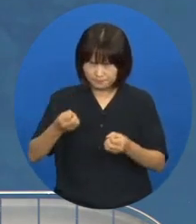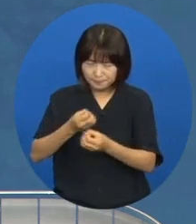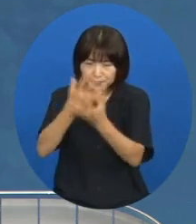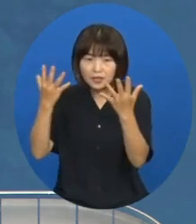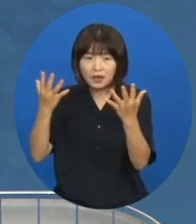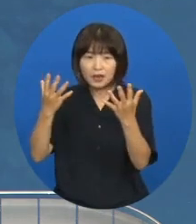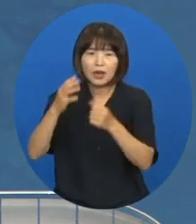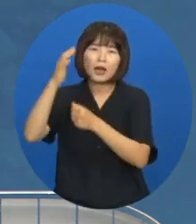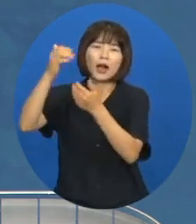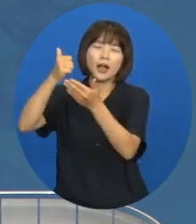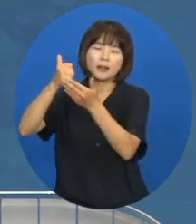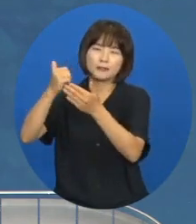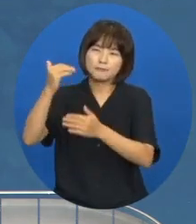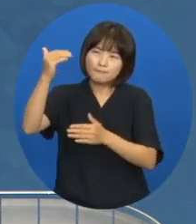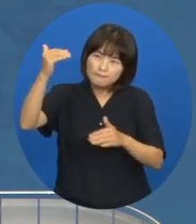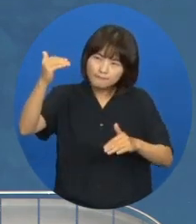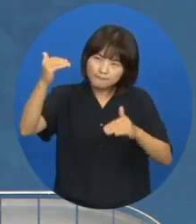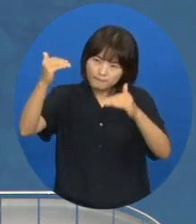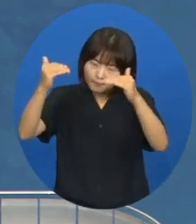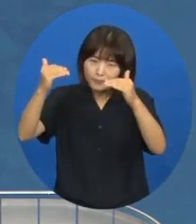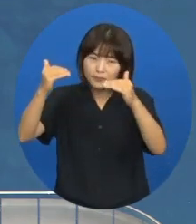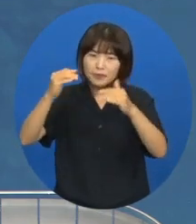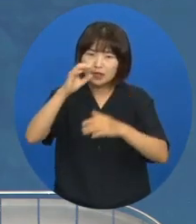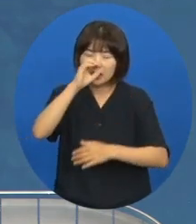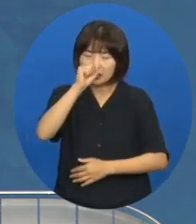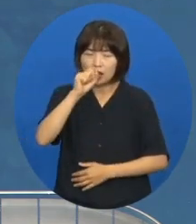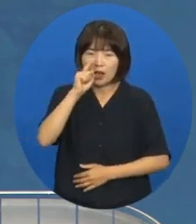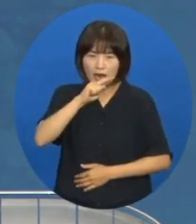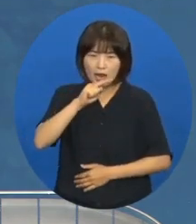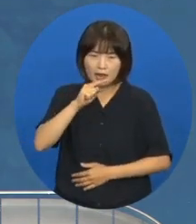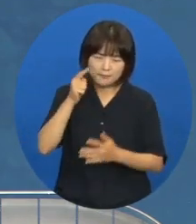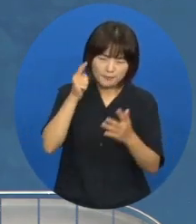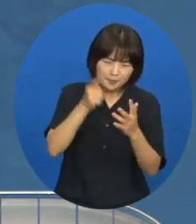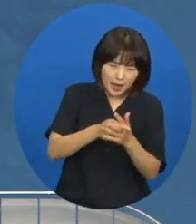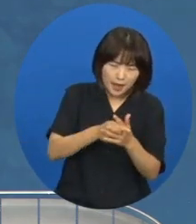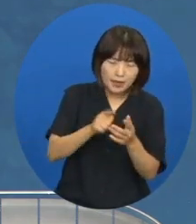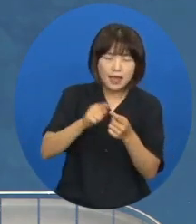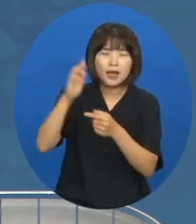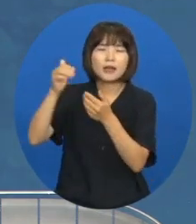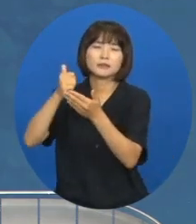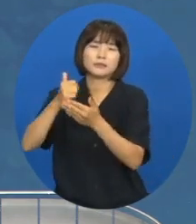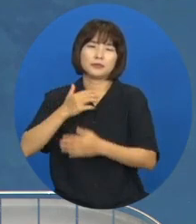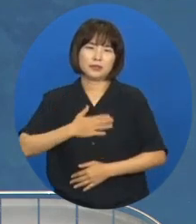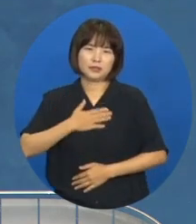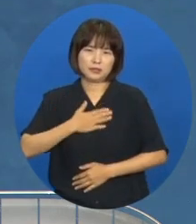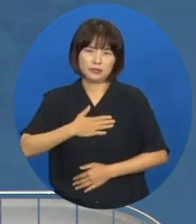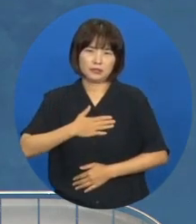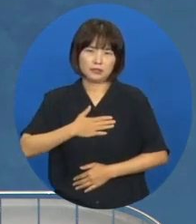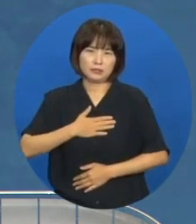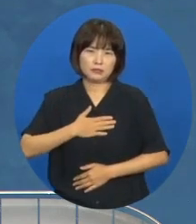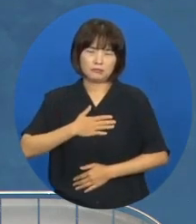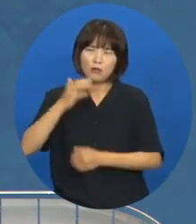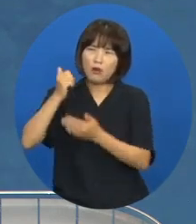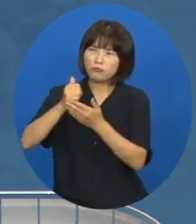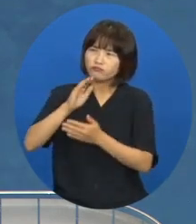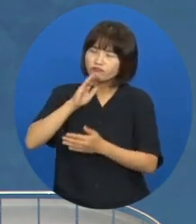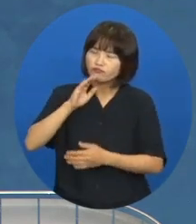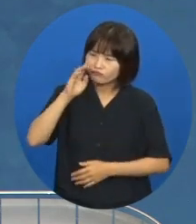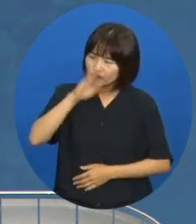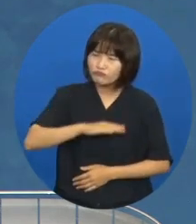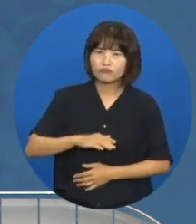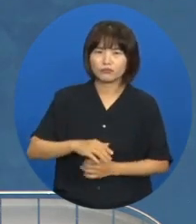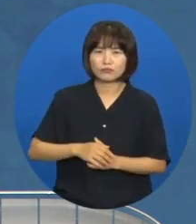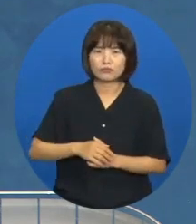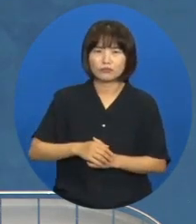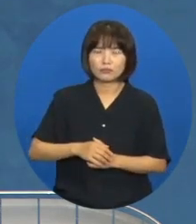밝아져 하나님과 같이 되어 선악을 알 줄 하나님이 아십니다. 하나님 진짜 나쁜 분이에요.